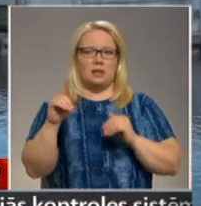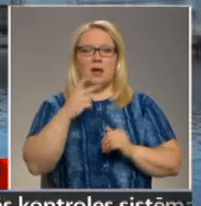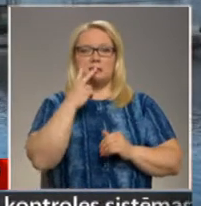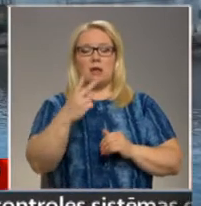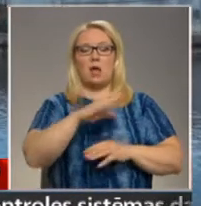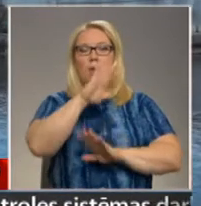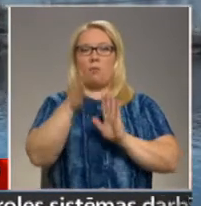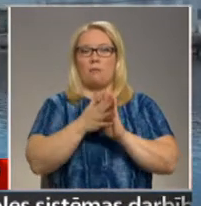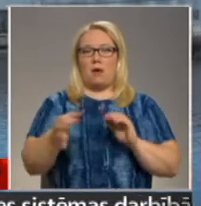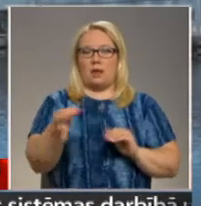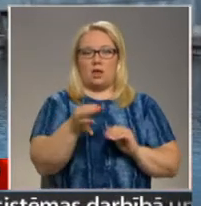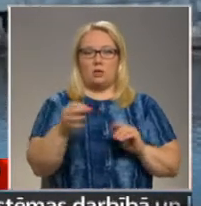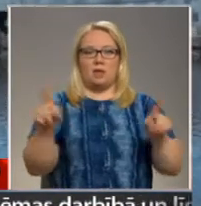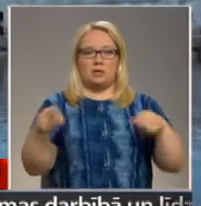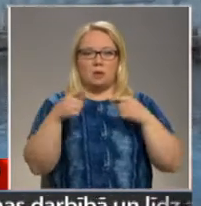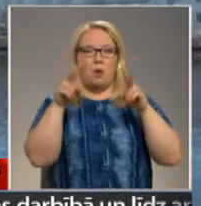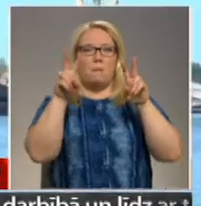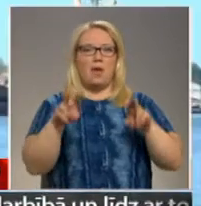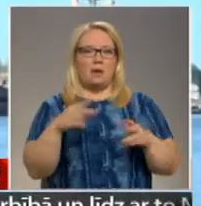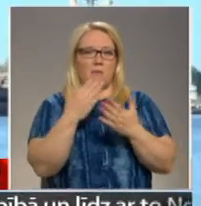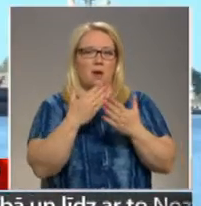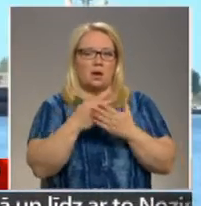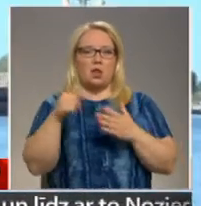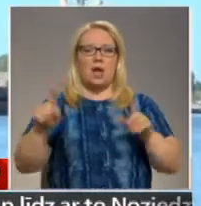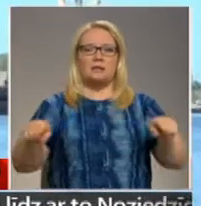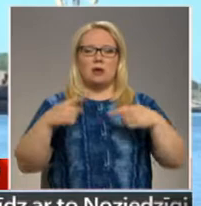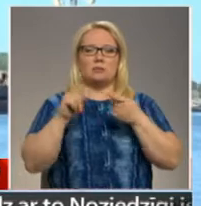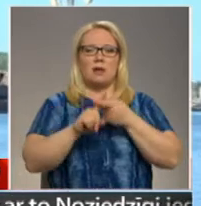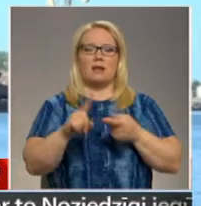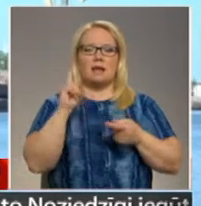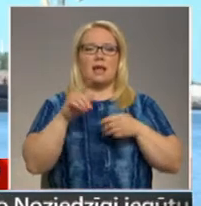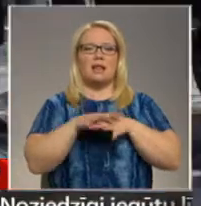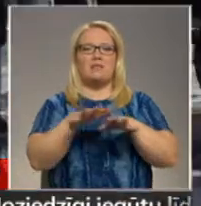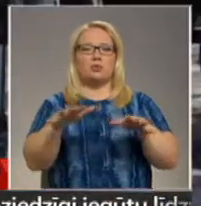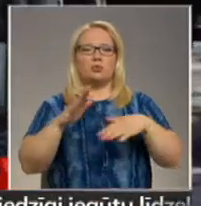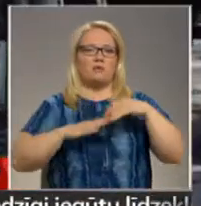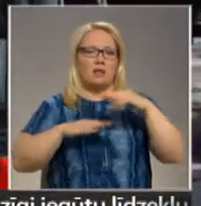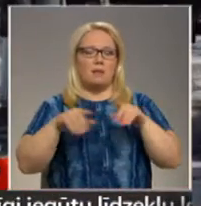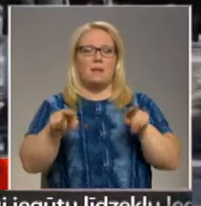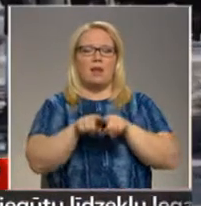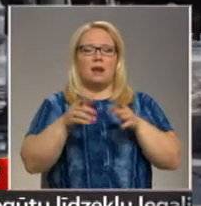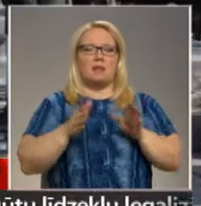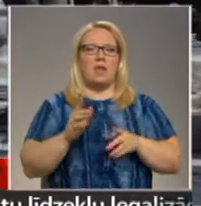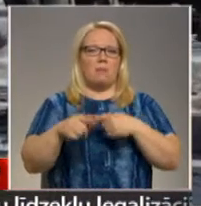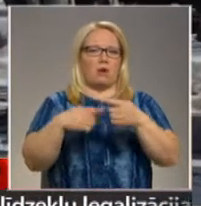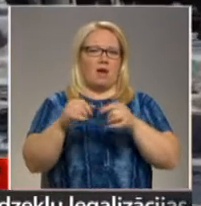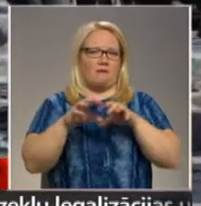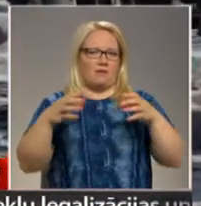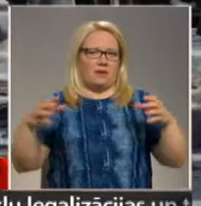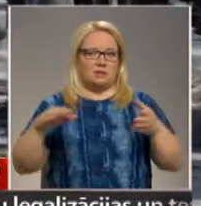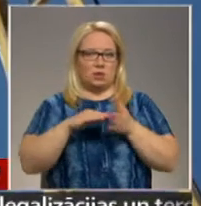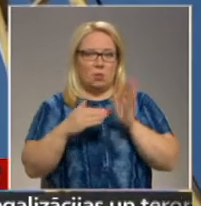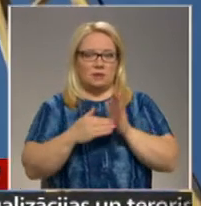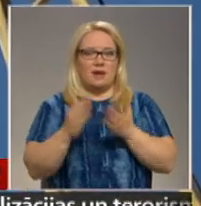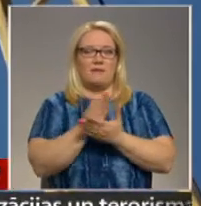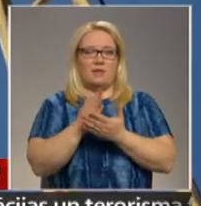kopējo reģionu attīstību, vairāk pētījumi ir parādījuši, ka to izaugsmi ir atkarīgi ne tik daudz no infrastruktūras kvalitātes, bet gan no demogrāfijas situācijas. Ņemot vērā, ka